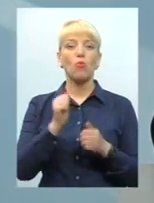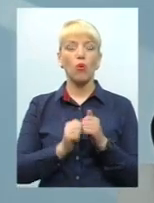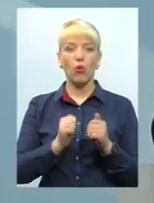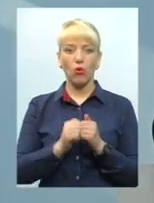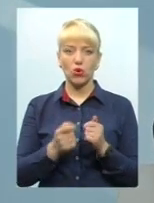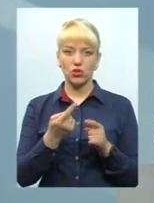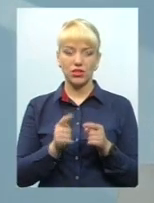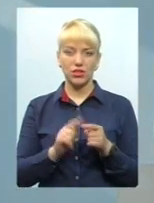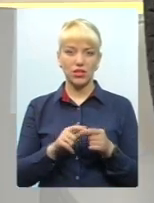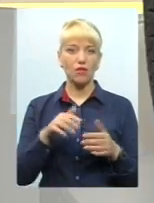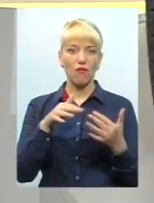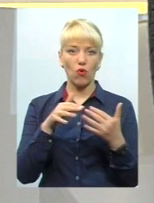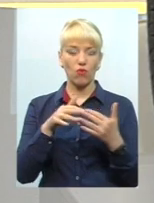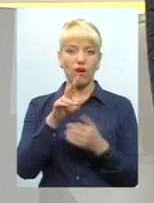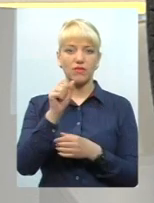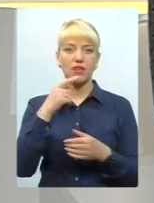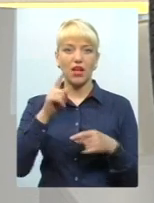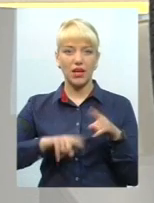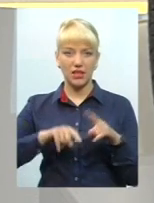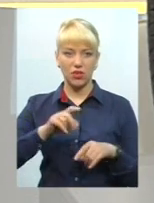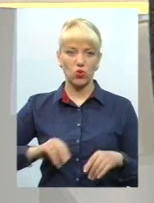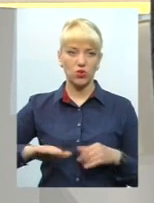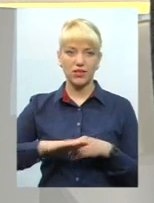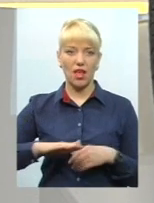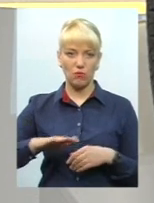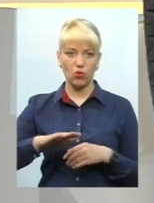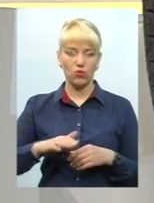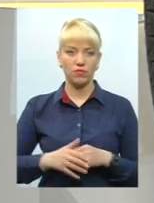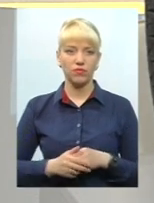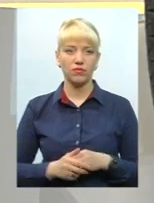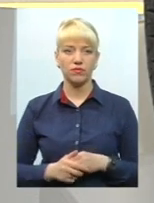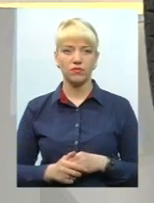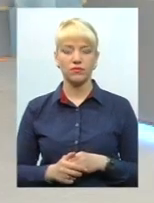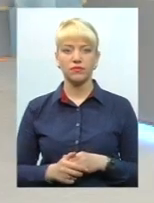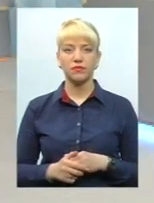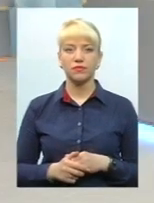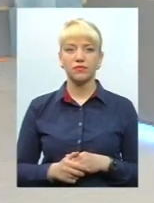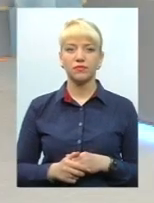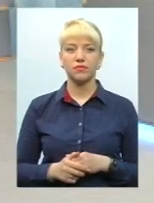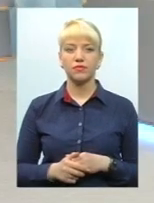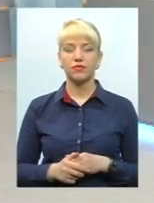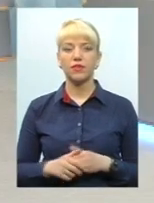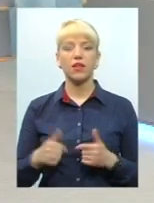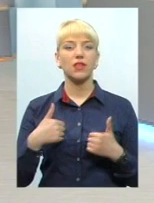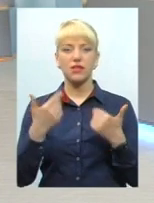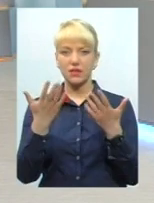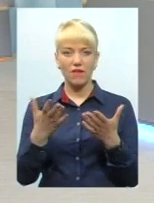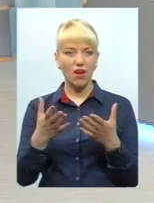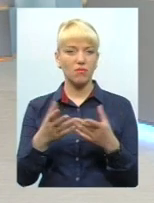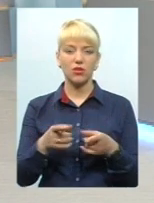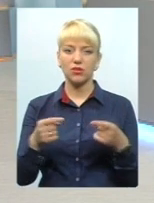воював за рідну землю, за рідну Україну, чи то під іншим, чи то під одним, чи то під іншим прапором. Я з вами абсолютно